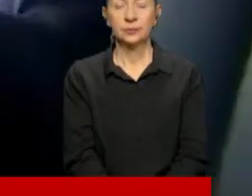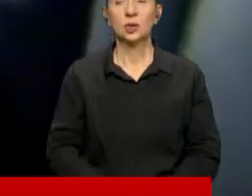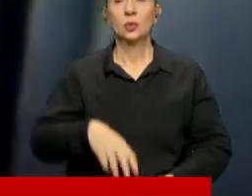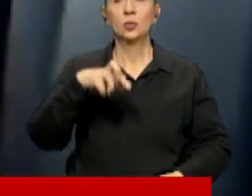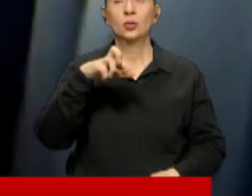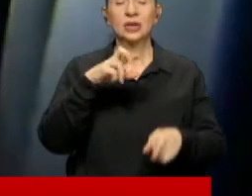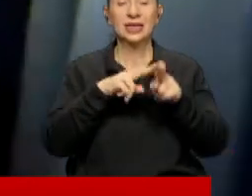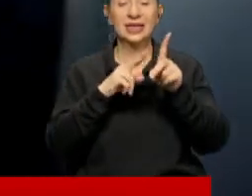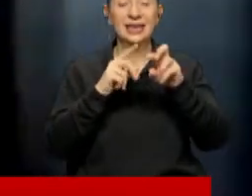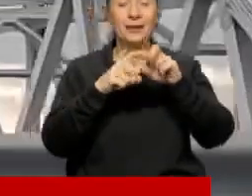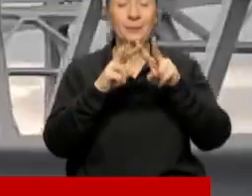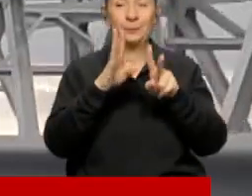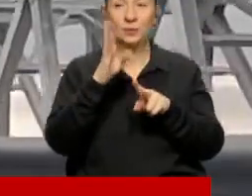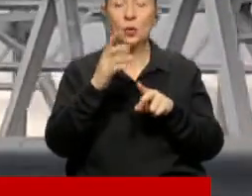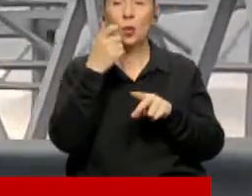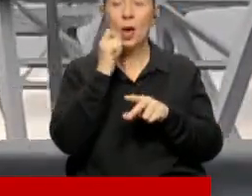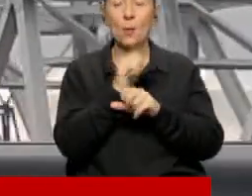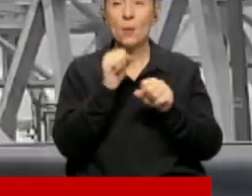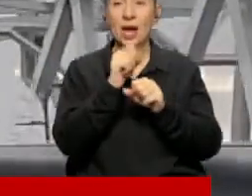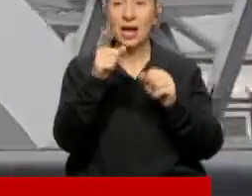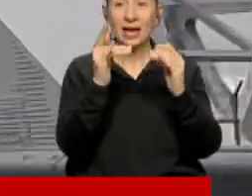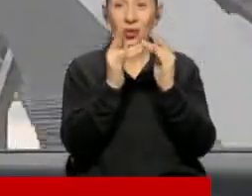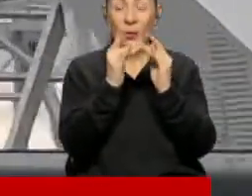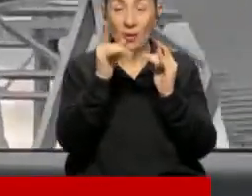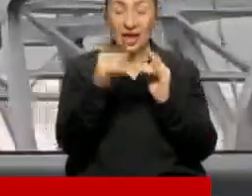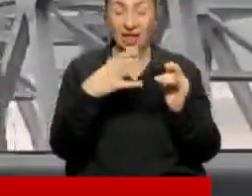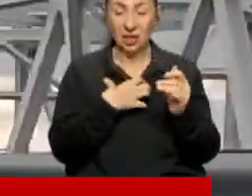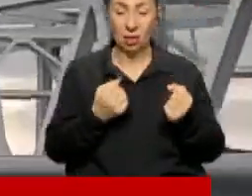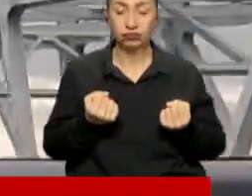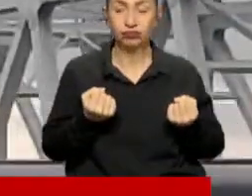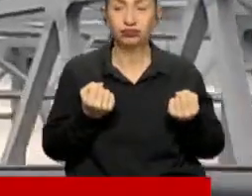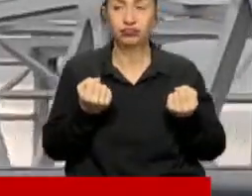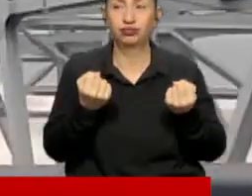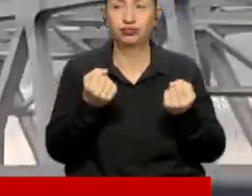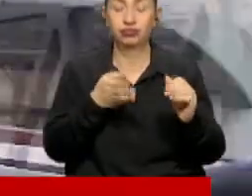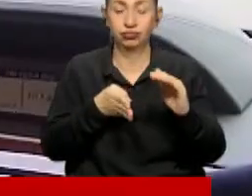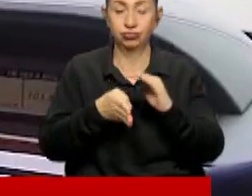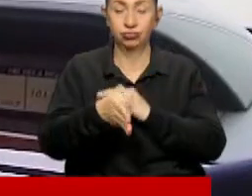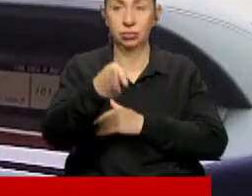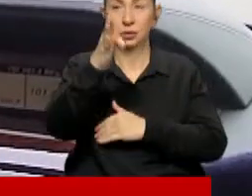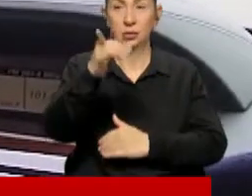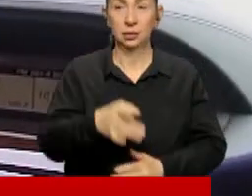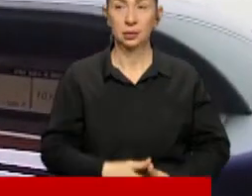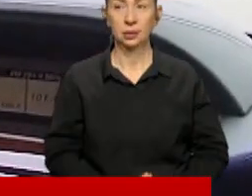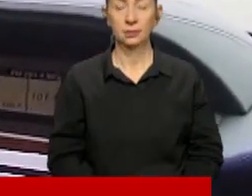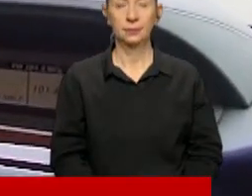Putin Kırım'a gitti, Ukrayna'nın bombaladığı Kerç Köprüsü'nden kendi kullandığı otomobille geçti.